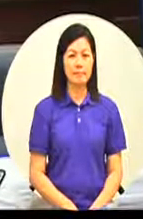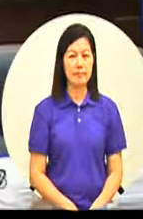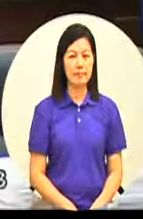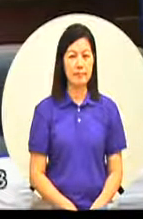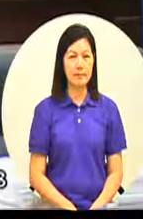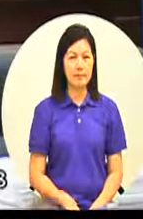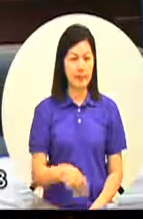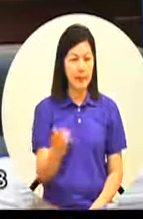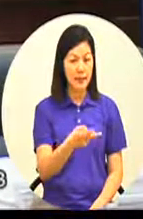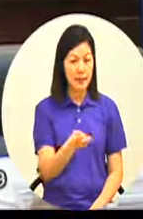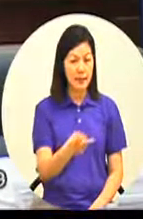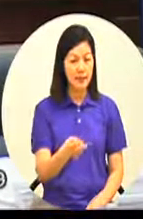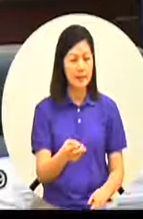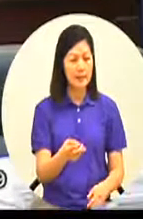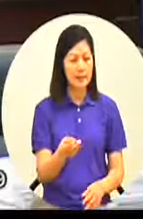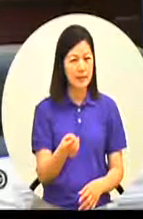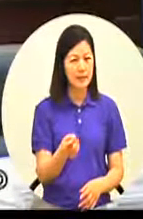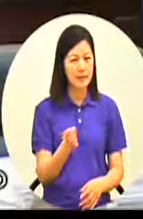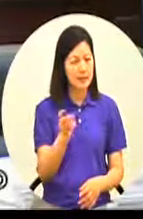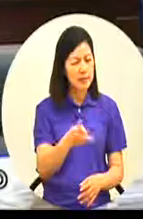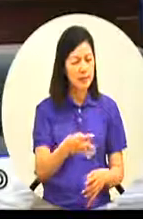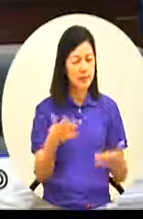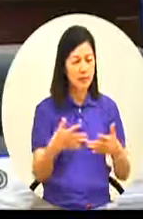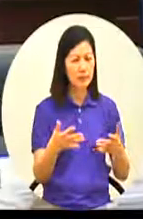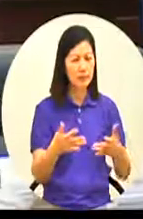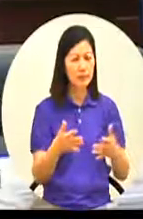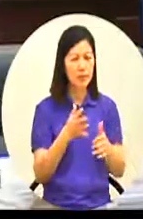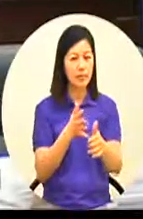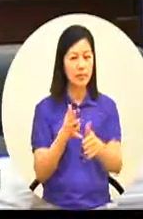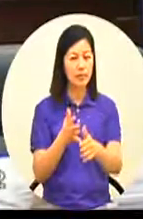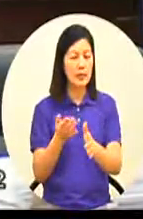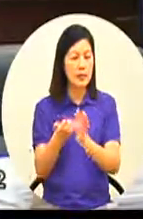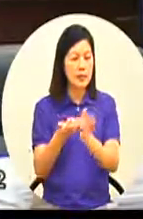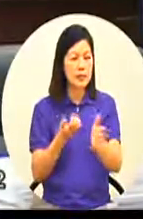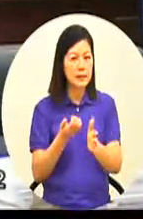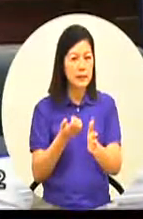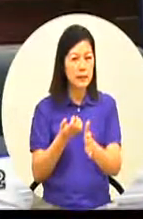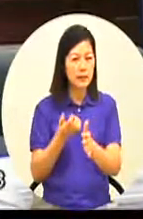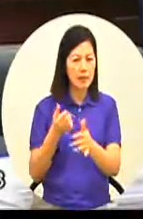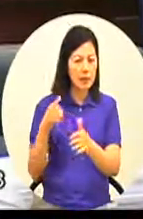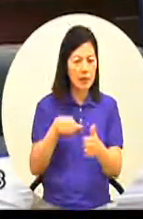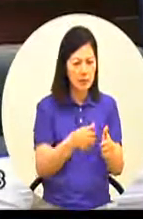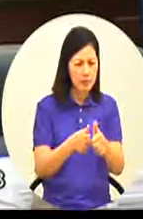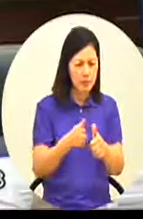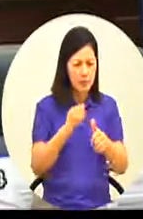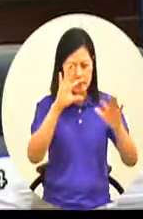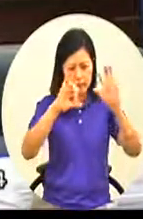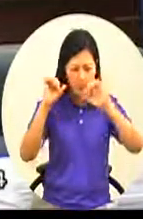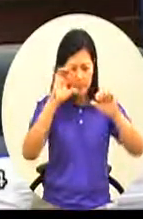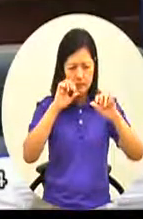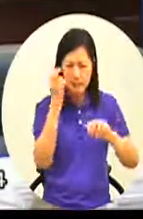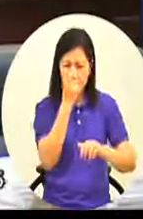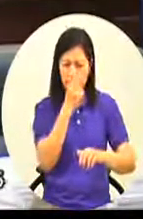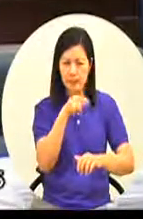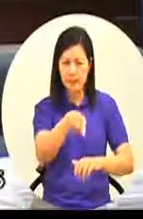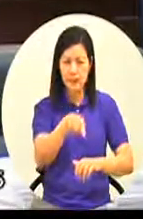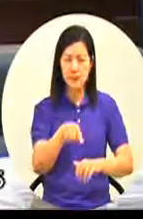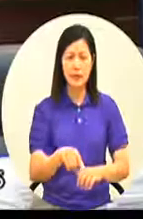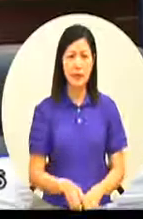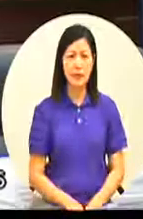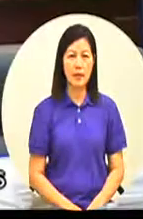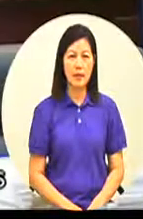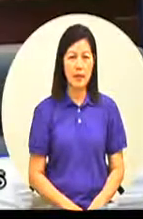不是这几个问题先请教一下主委？就是上次的那个追踪我是觉得说，因为我们很多的高